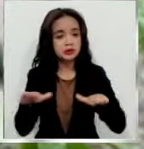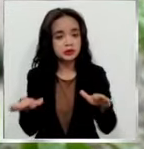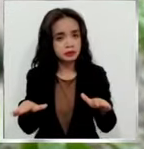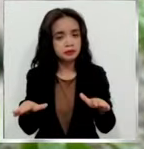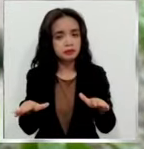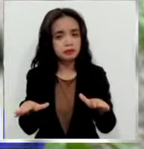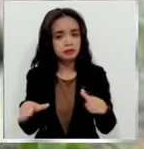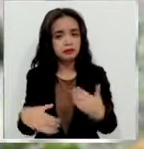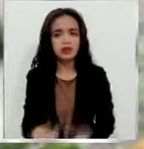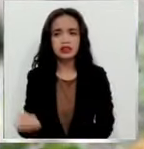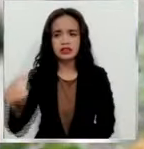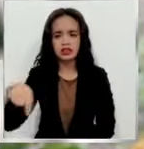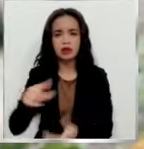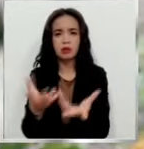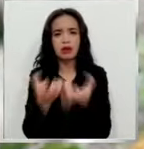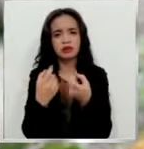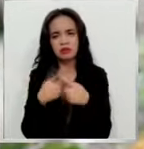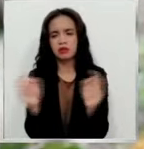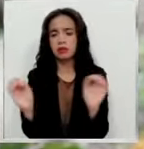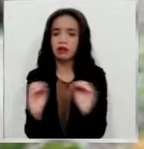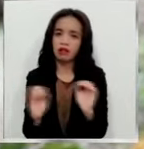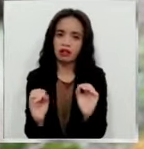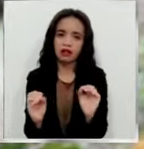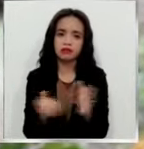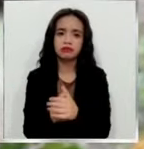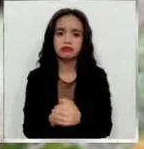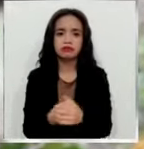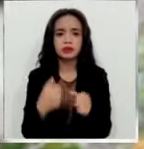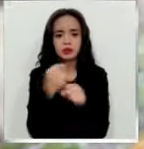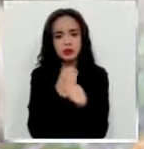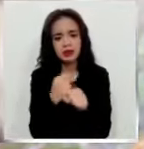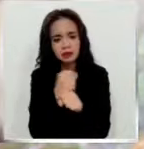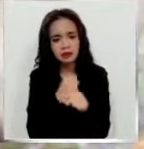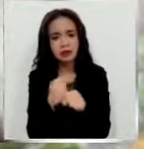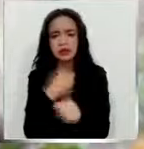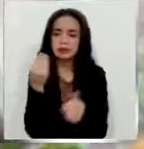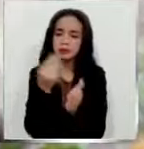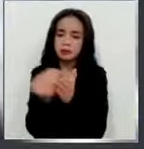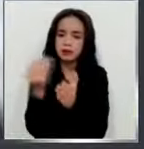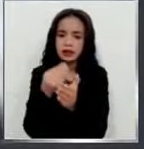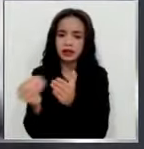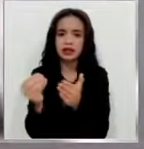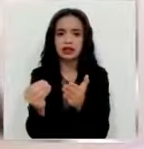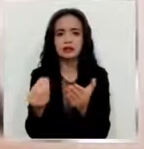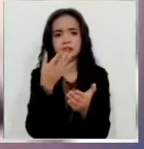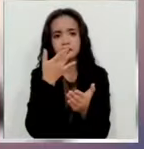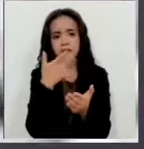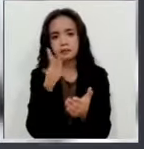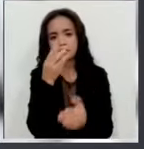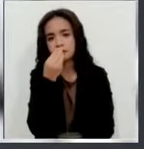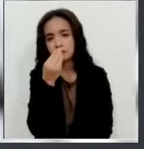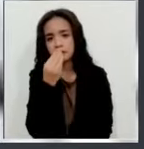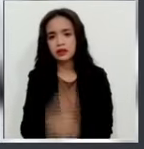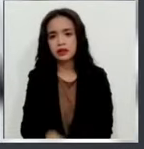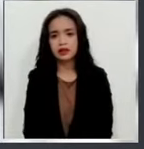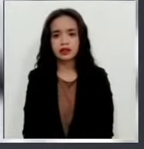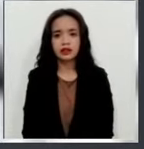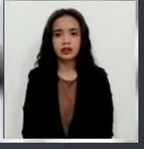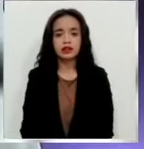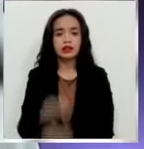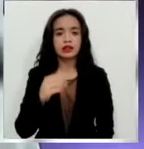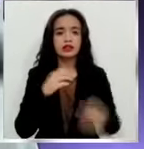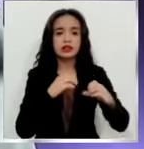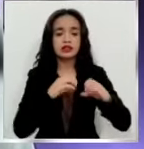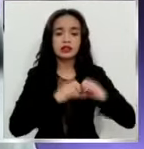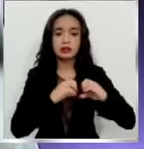gusto nila pero wala. Pag-anihan ng kape, ayun, bibili ng sarap na ulam. Malapit sa puso ng chairman at